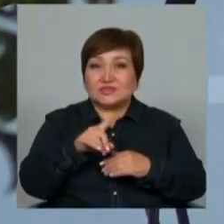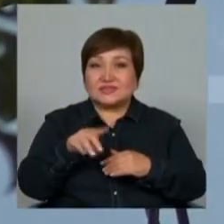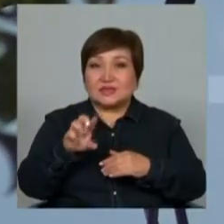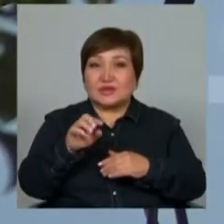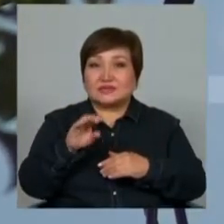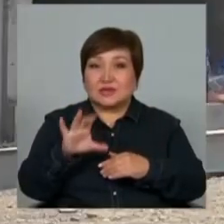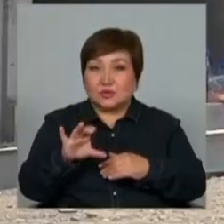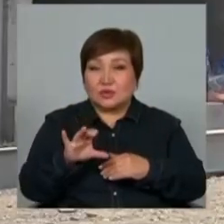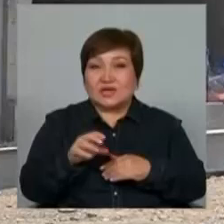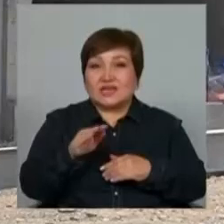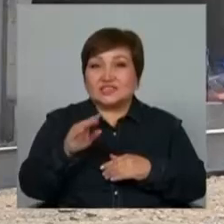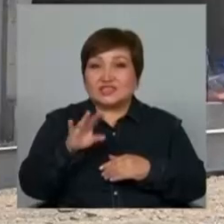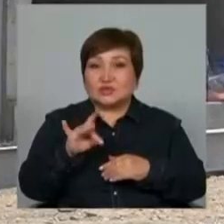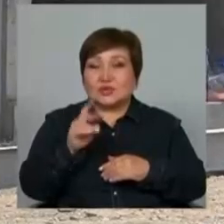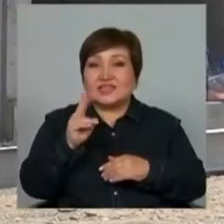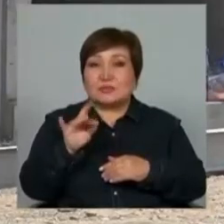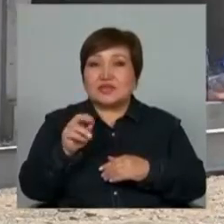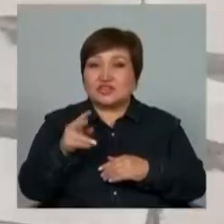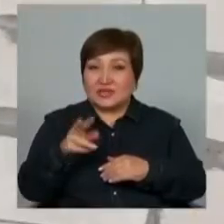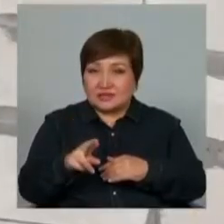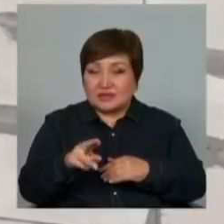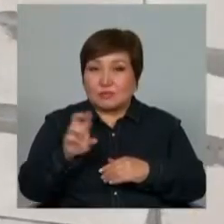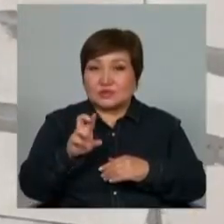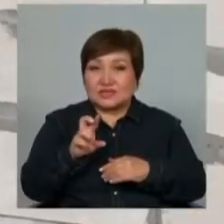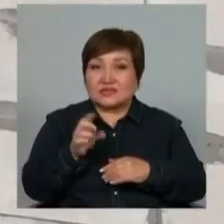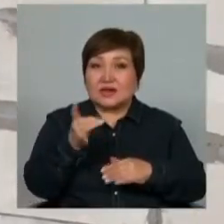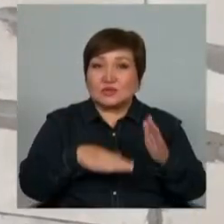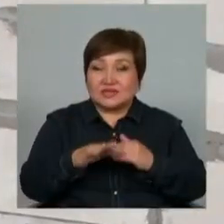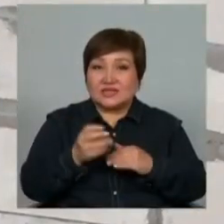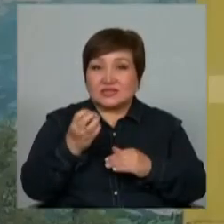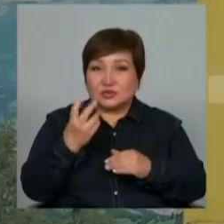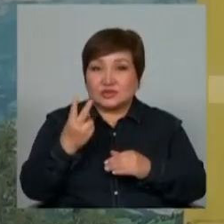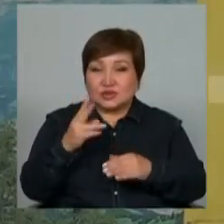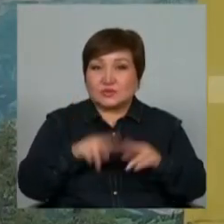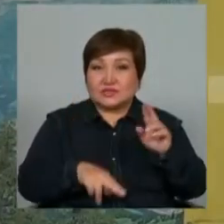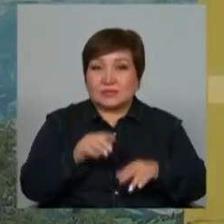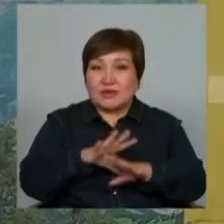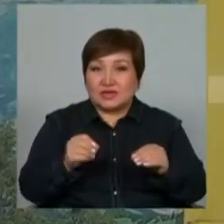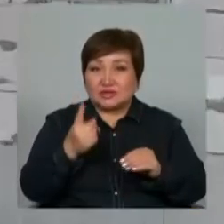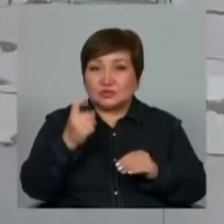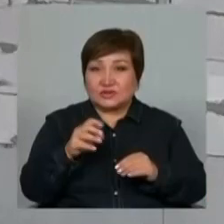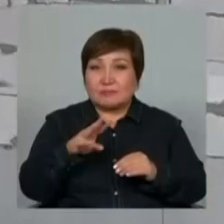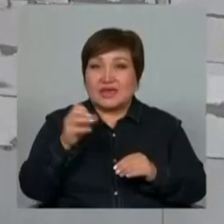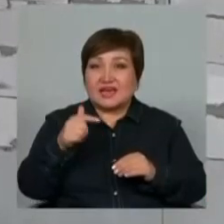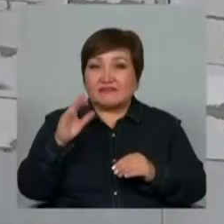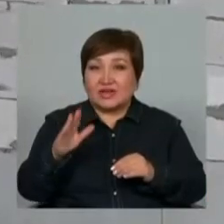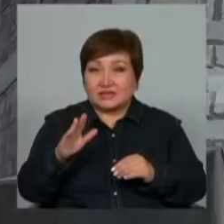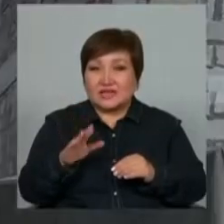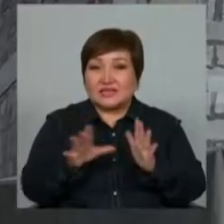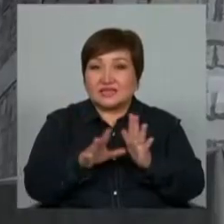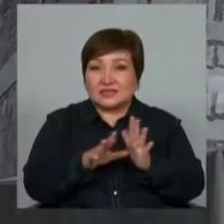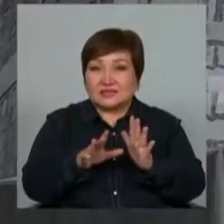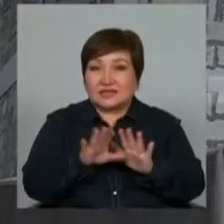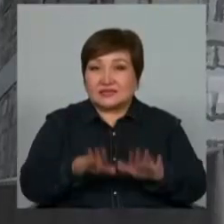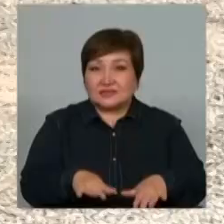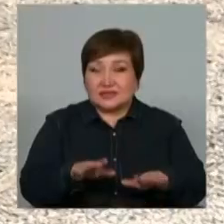Жетісуда Кирпичная және Бостандық ауданында тағы 2-і салынуда. Олардың бірі 100 мегаваттық Алмагүл энергетикалық нысаны келесі